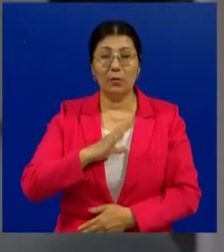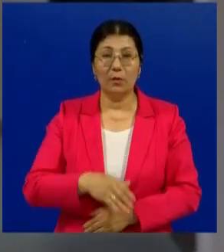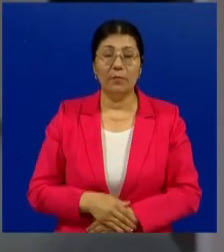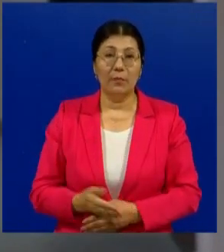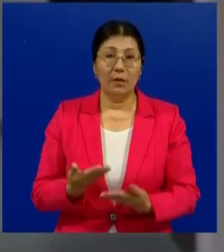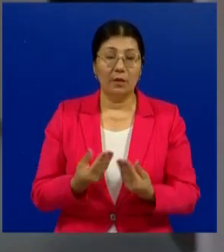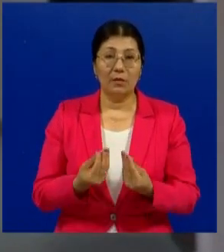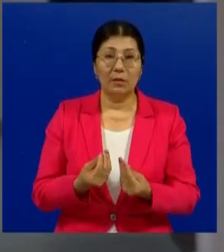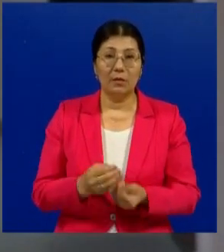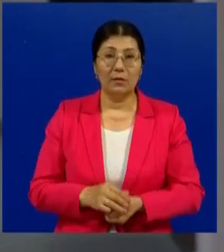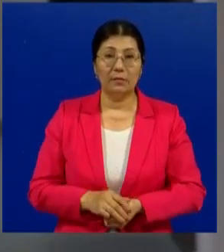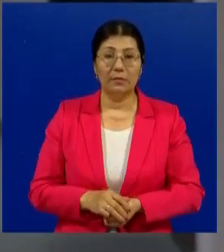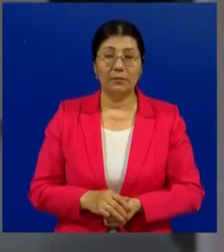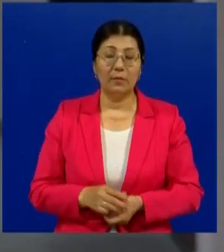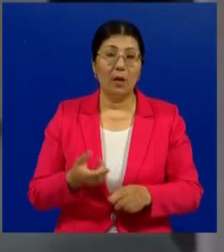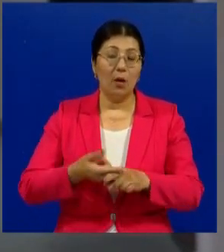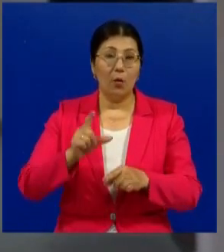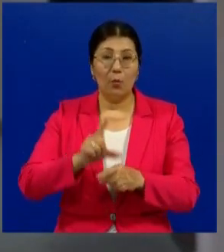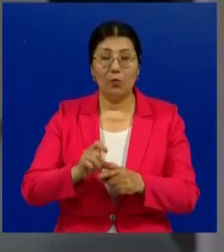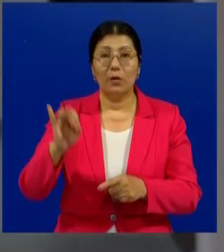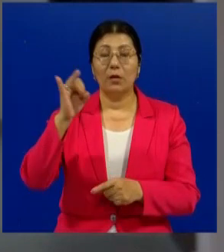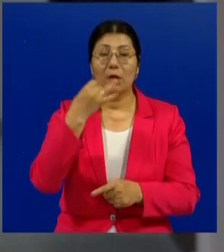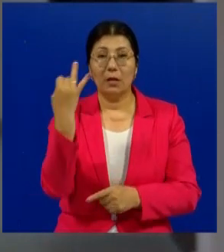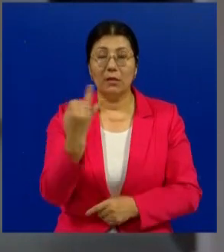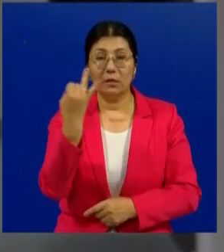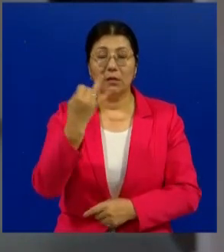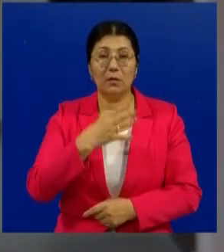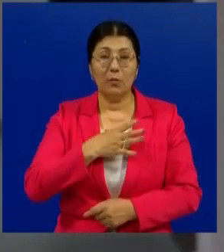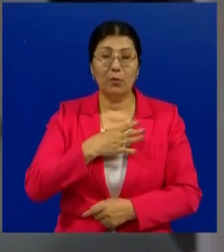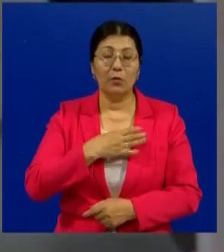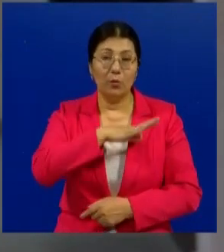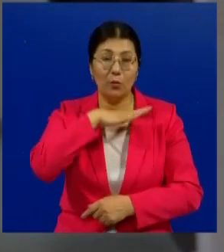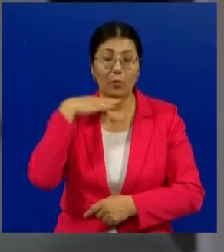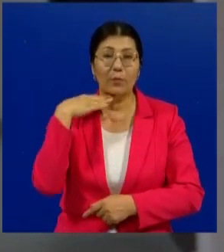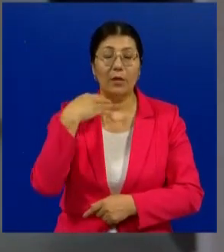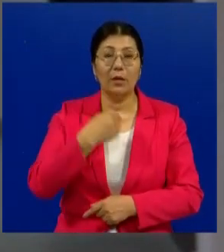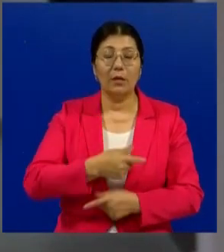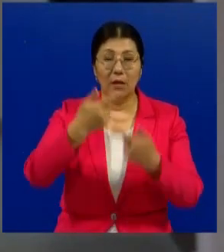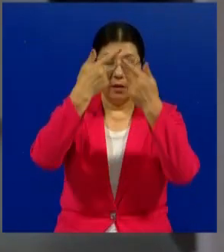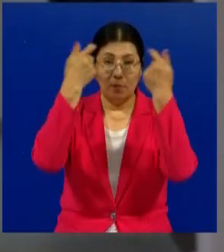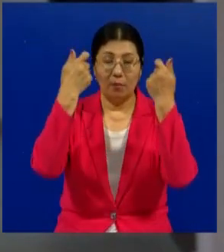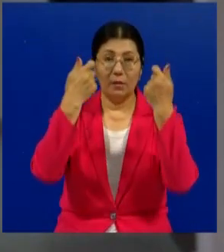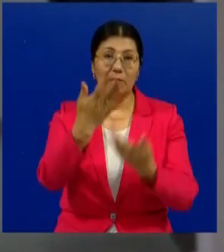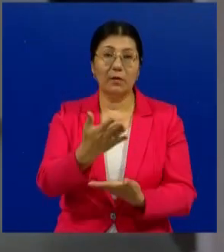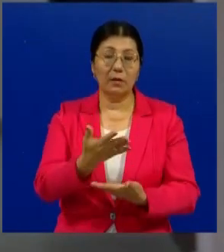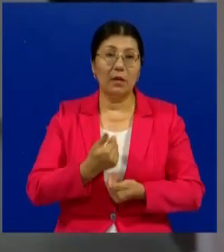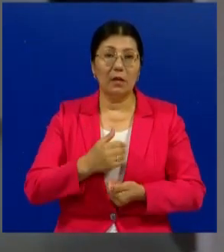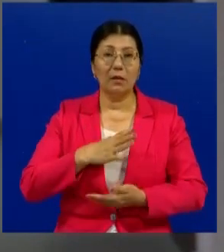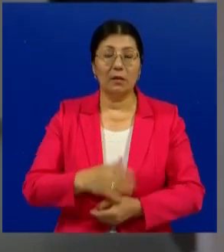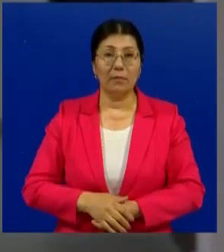де өте қызықты болды, информативно. Так, үйренуге өзіміз және де осында